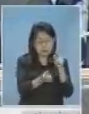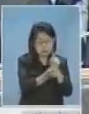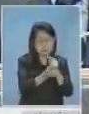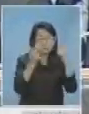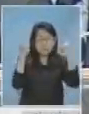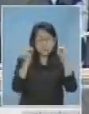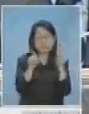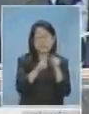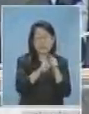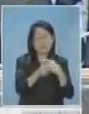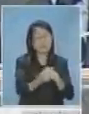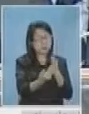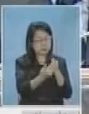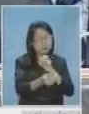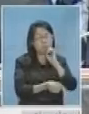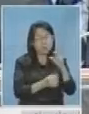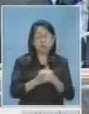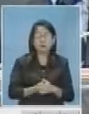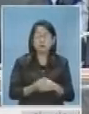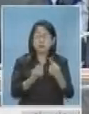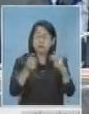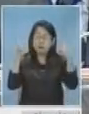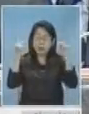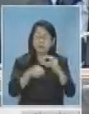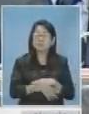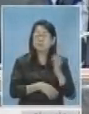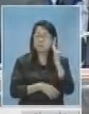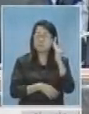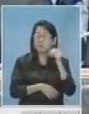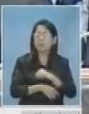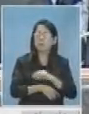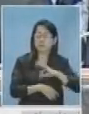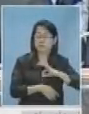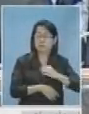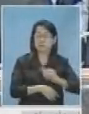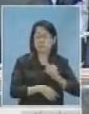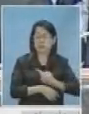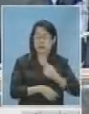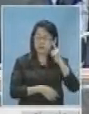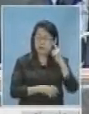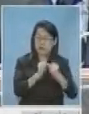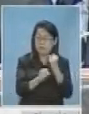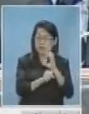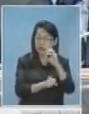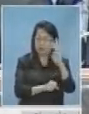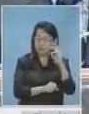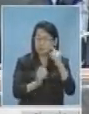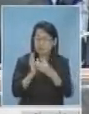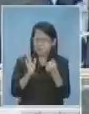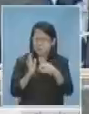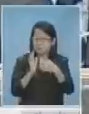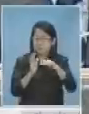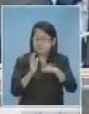ครับแล้วดูเหมือนว่าท่านนายกก็จะฟังผมก็ดีใจว่าปี2516จะกลับไปเป็นสัก 2,000 ถึง 2,500 ล้